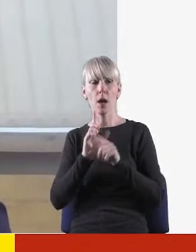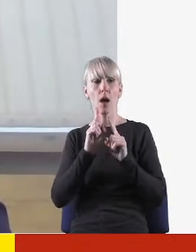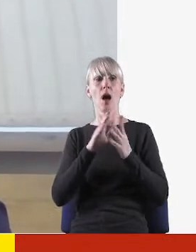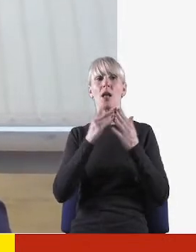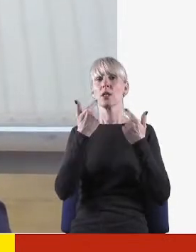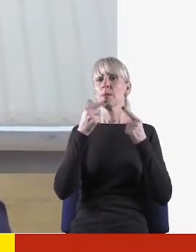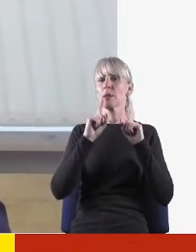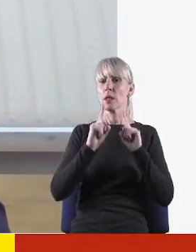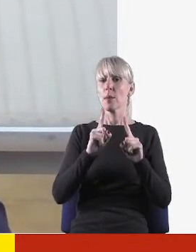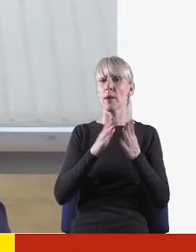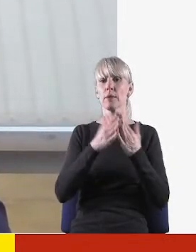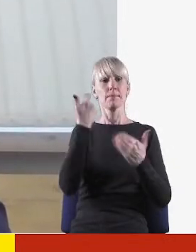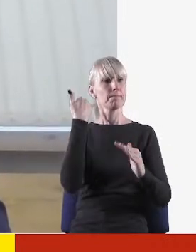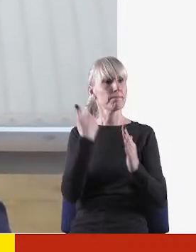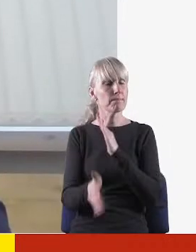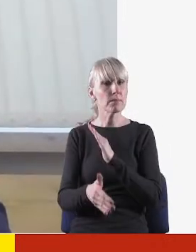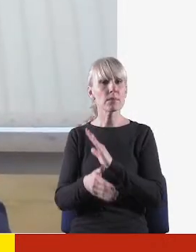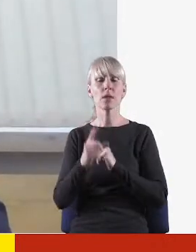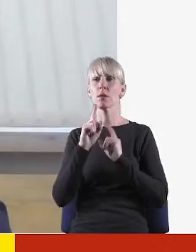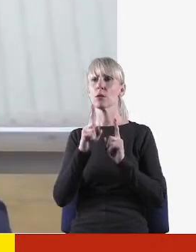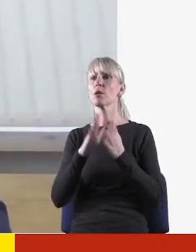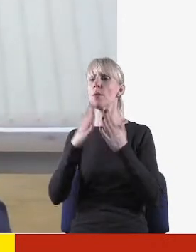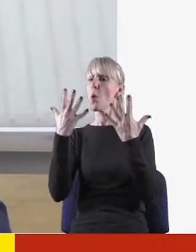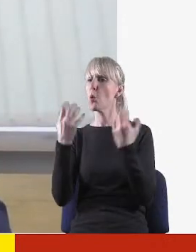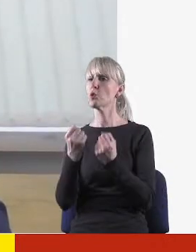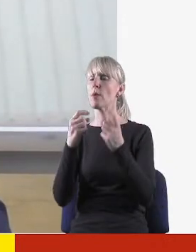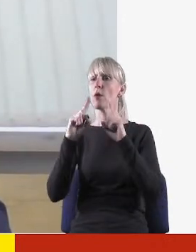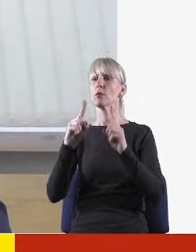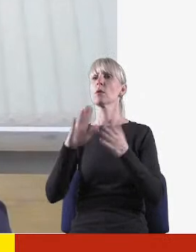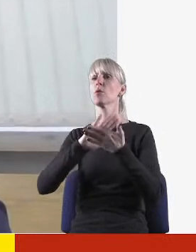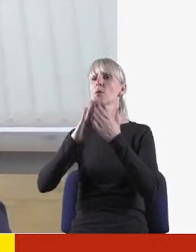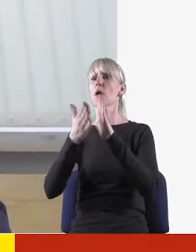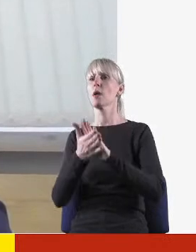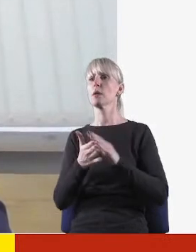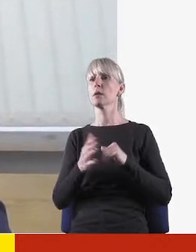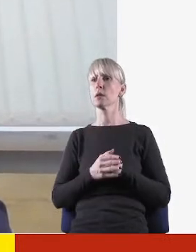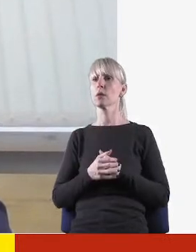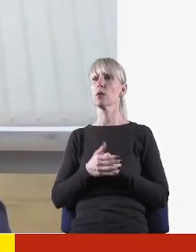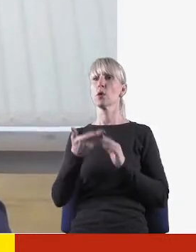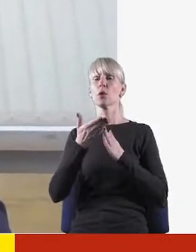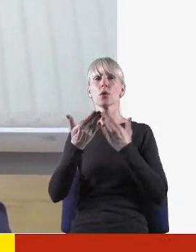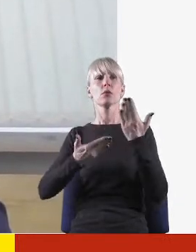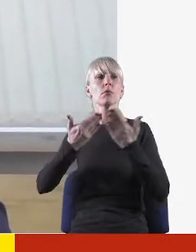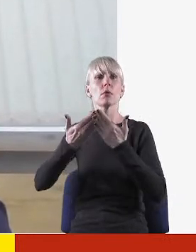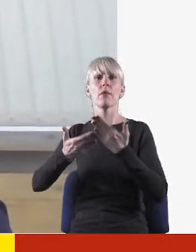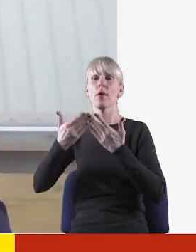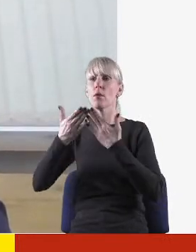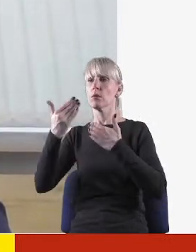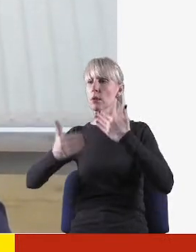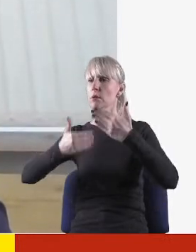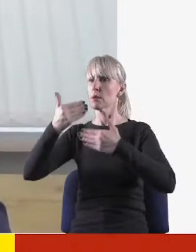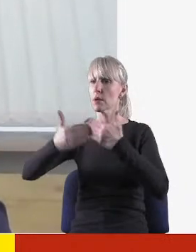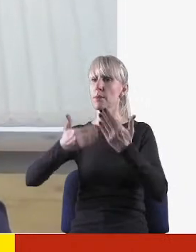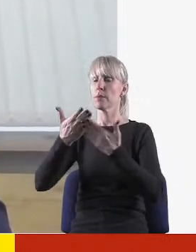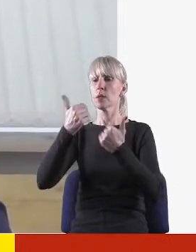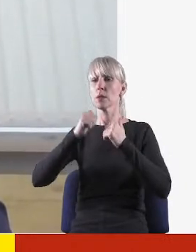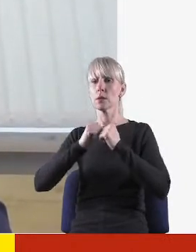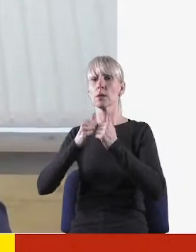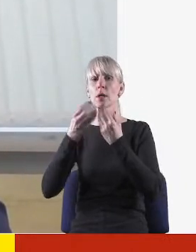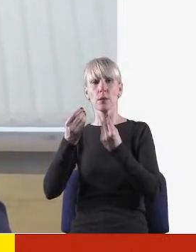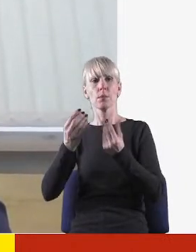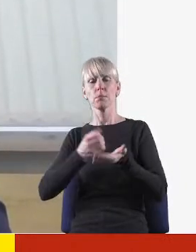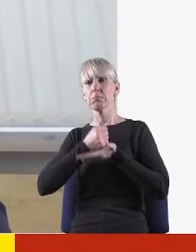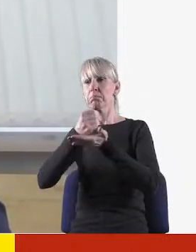żeby one udało się im utrzymać na rynku i dawały one kolejne zadania, środki